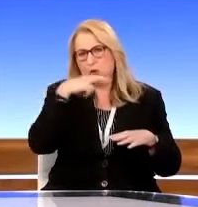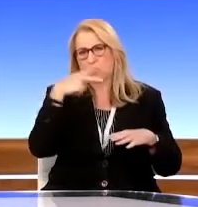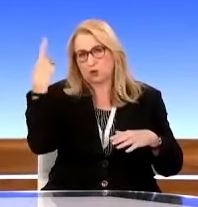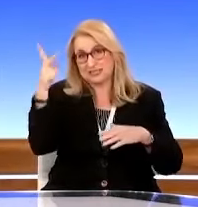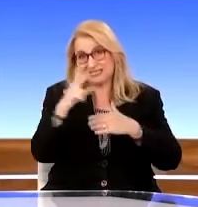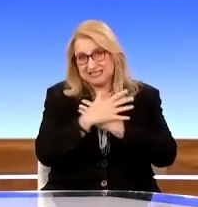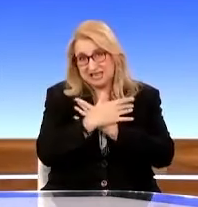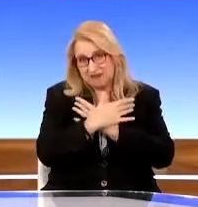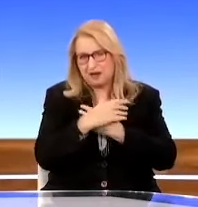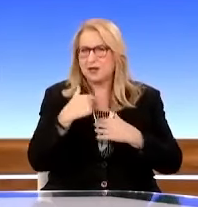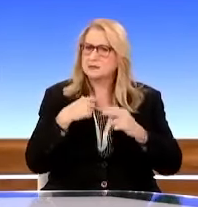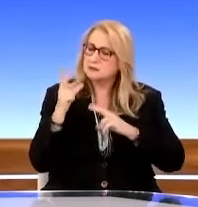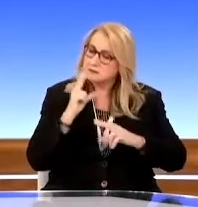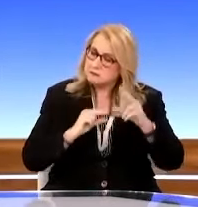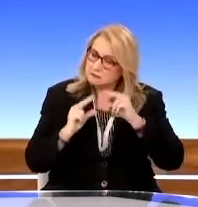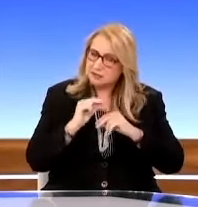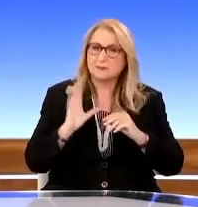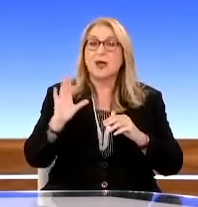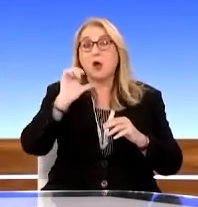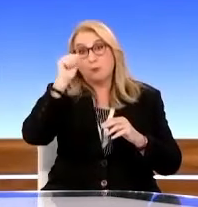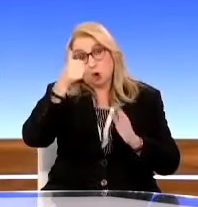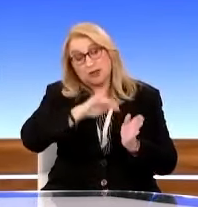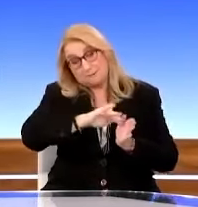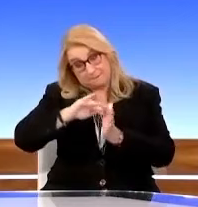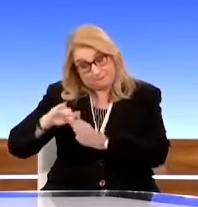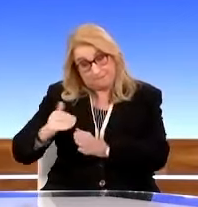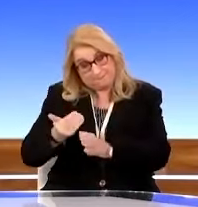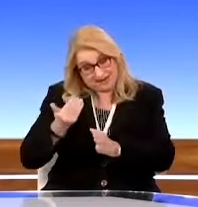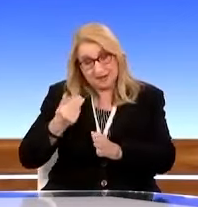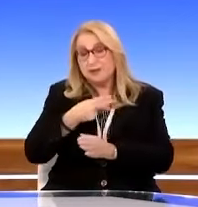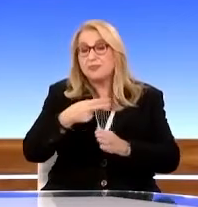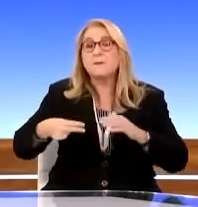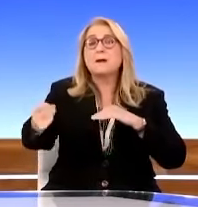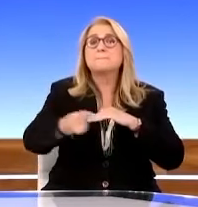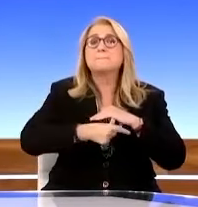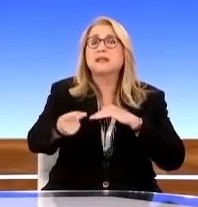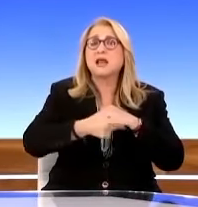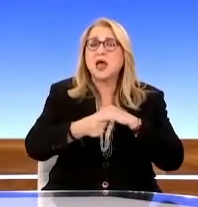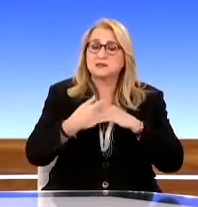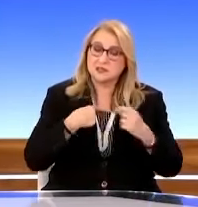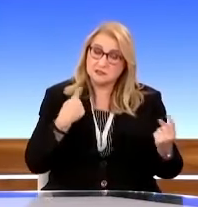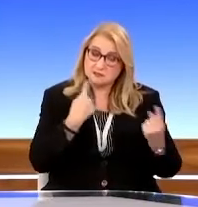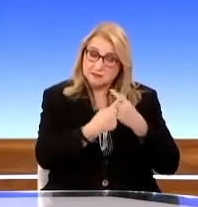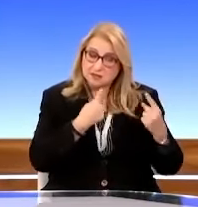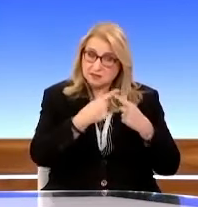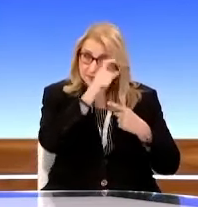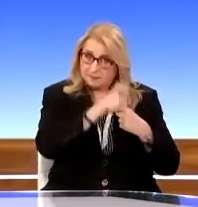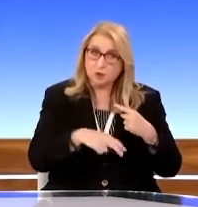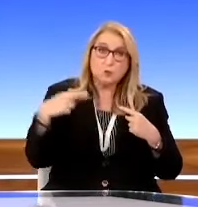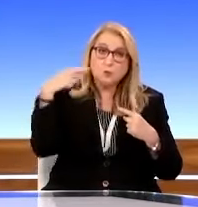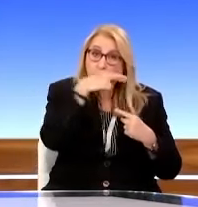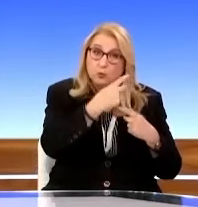δίνοντας φως σε όλες τις πτυχές του μεταναστευτικού. Διαπιστώνουμε ότι οι επιμέρους συνθήκες είναι τελείως διαφορετικές και οι περιπτώσεις ανάλογα με την